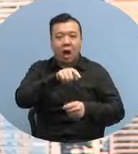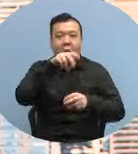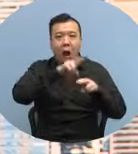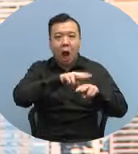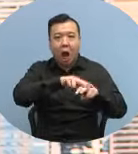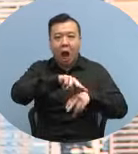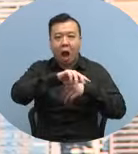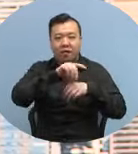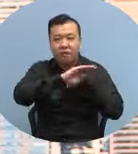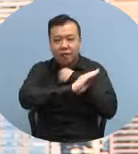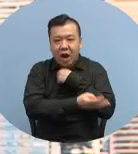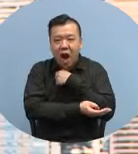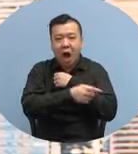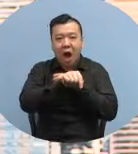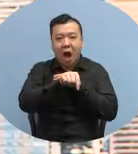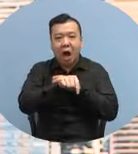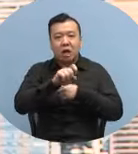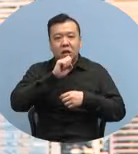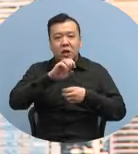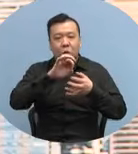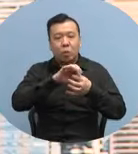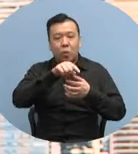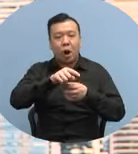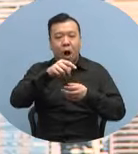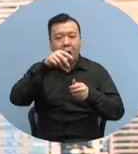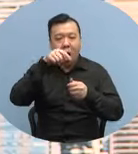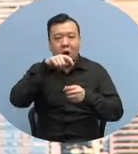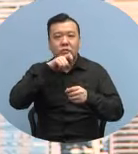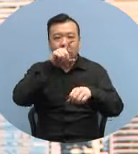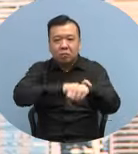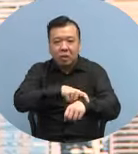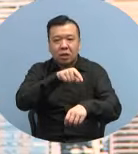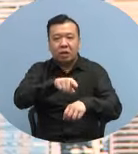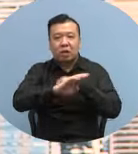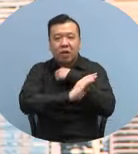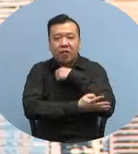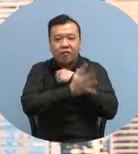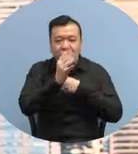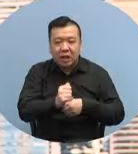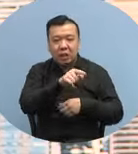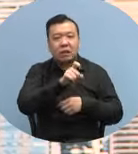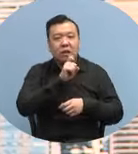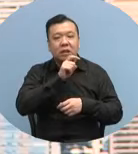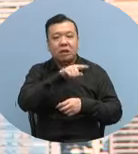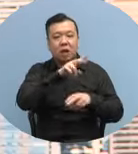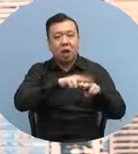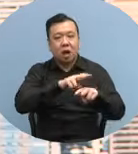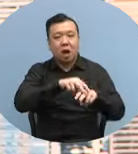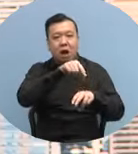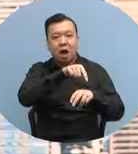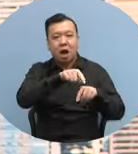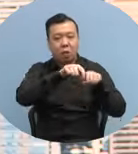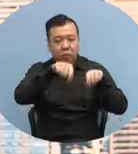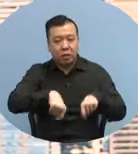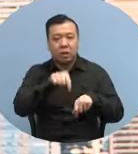律处理了一些他拘留是违反了内地法律的香港人的问题，